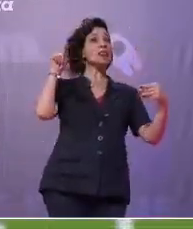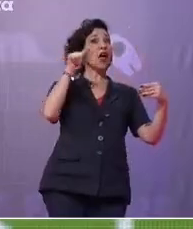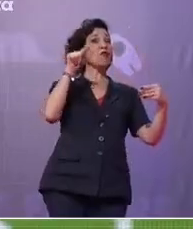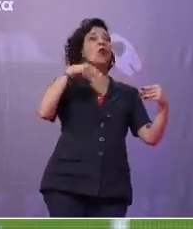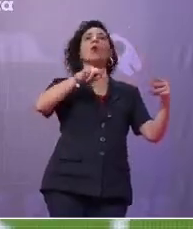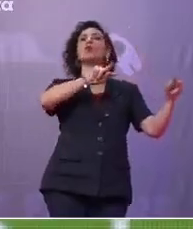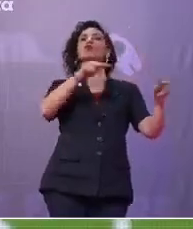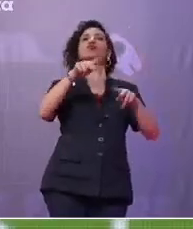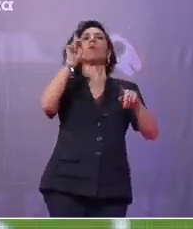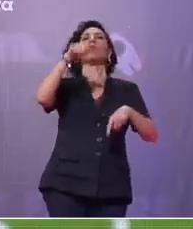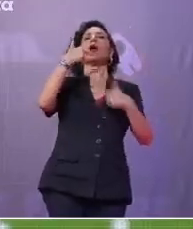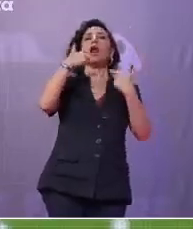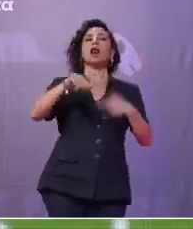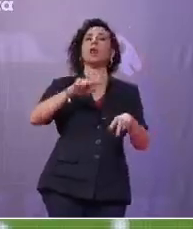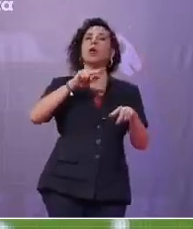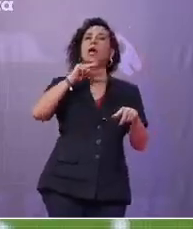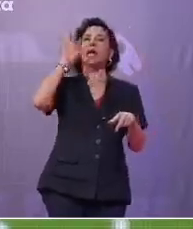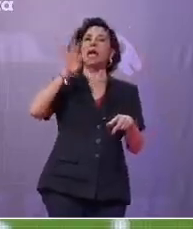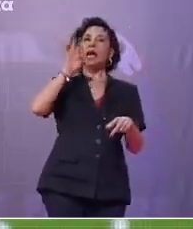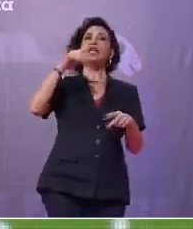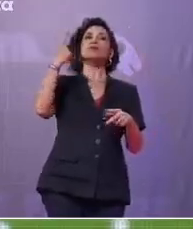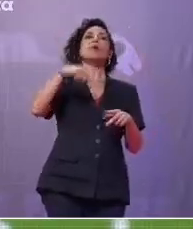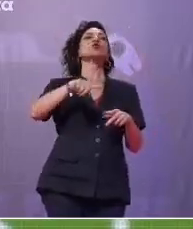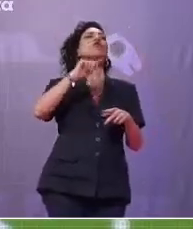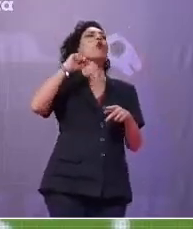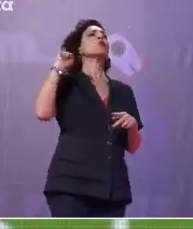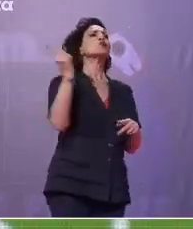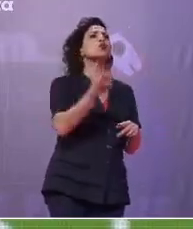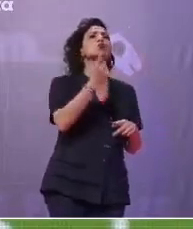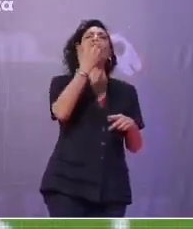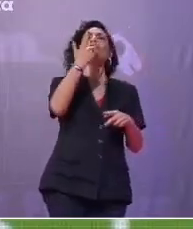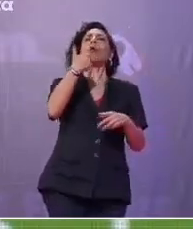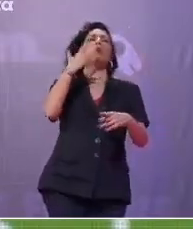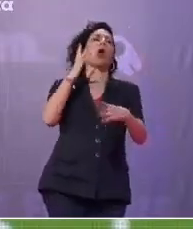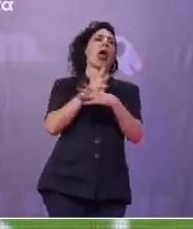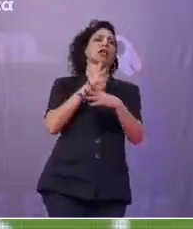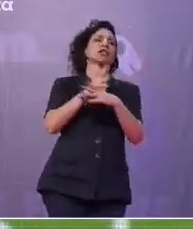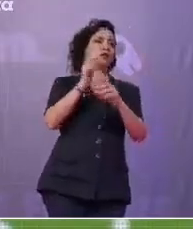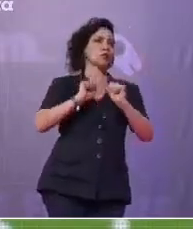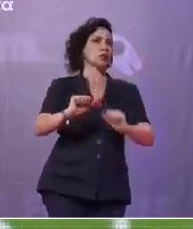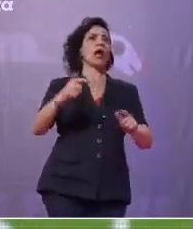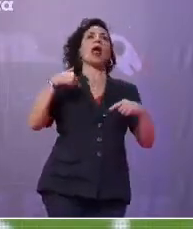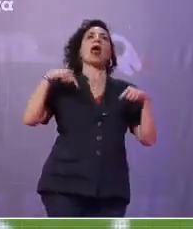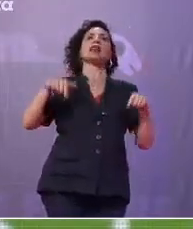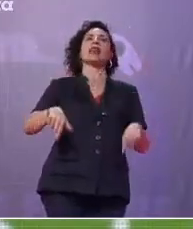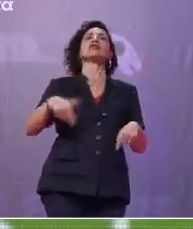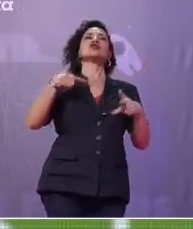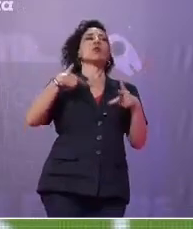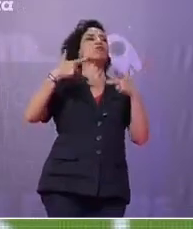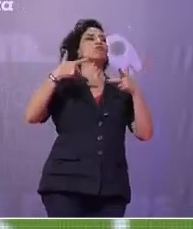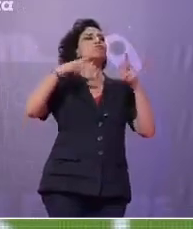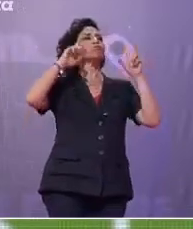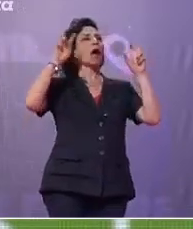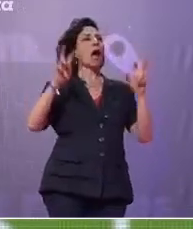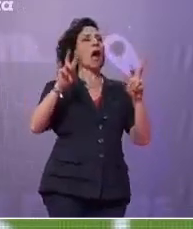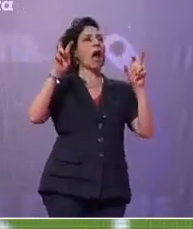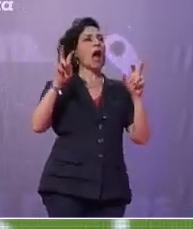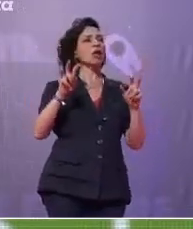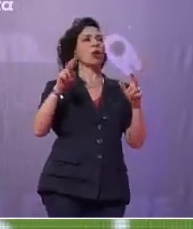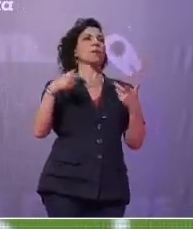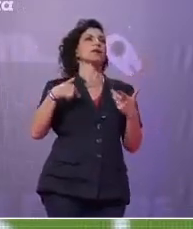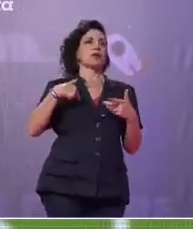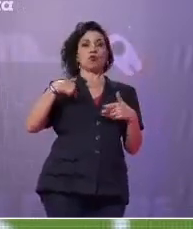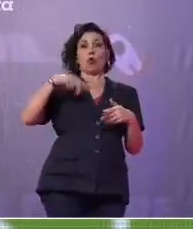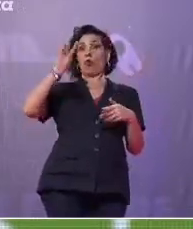inglese appunto per rendere accessibile tutto a tutti quanti Andiamo adesso a toccare un argomento che a noi di We make future